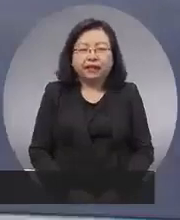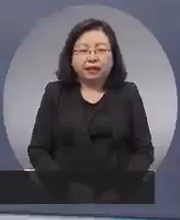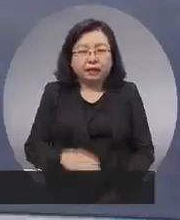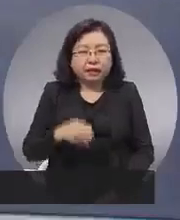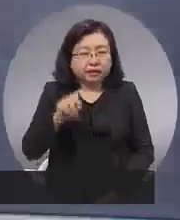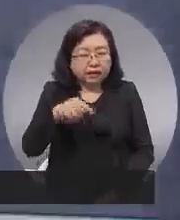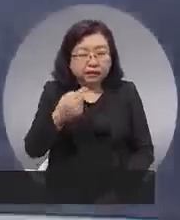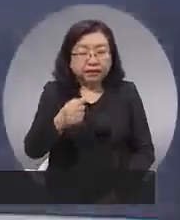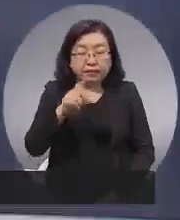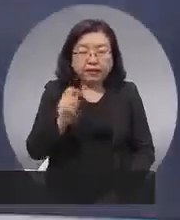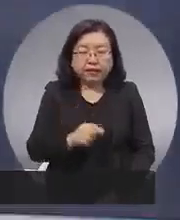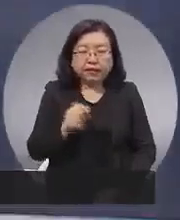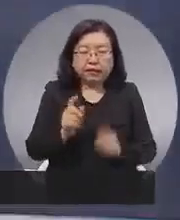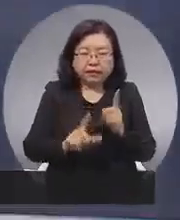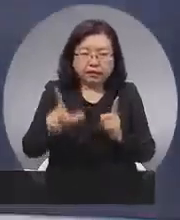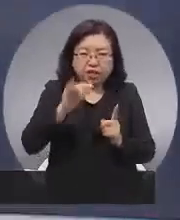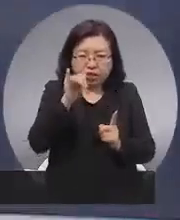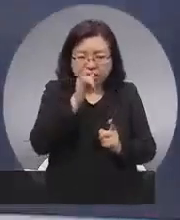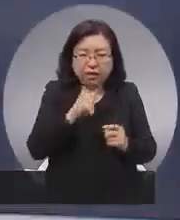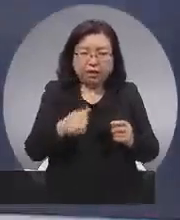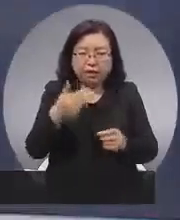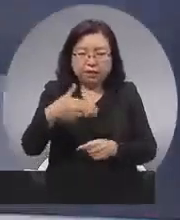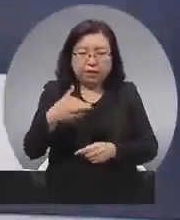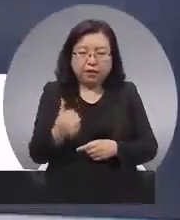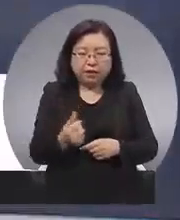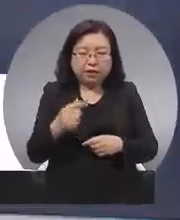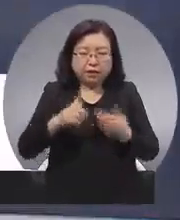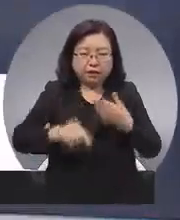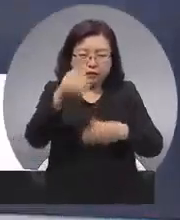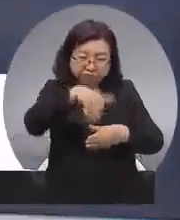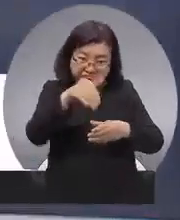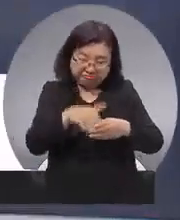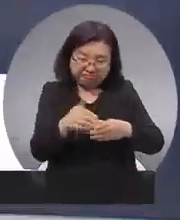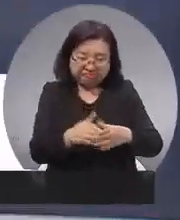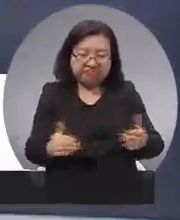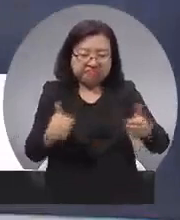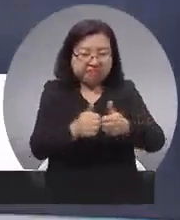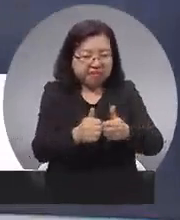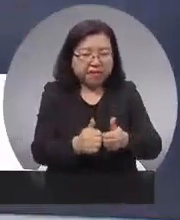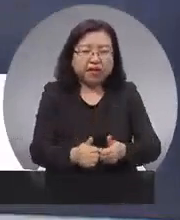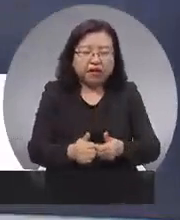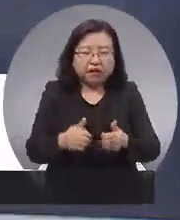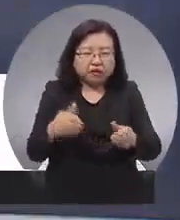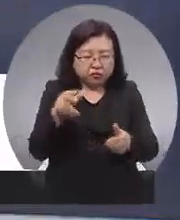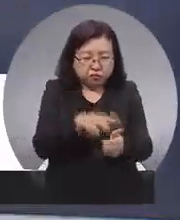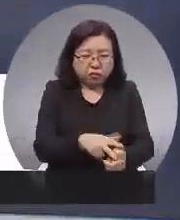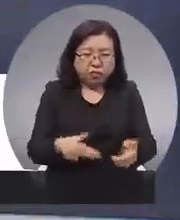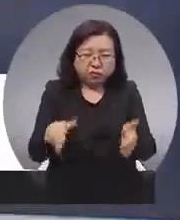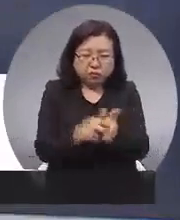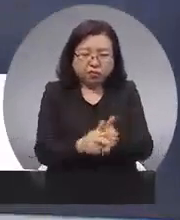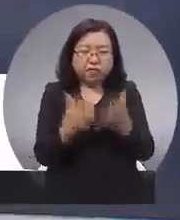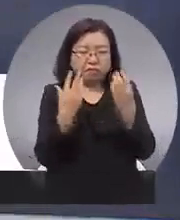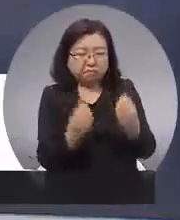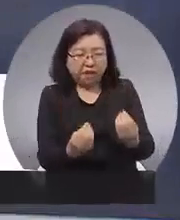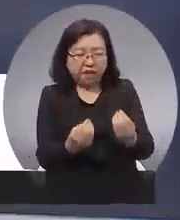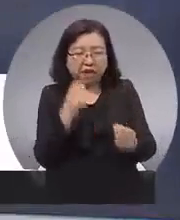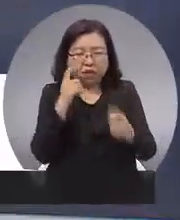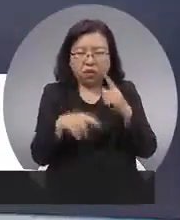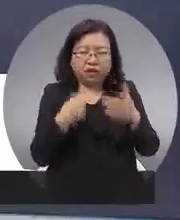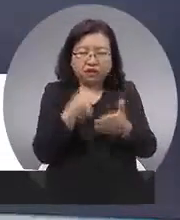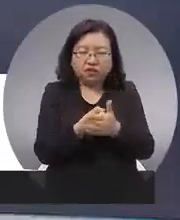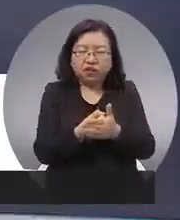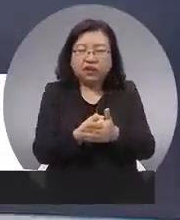다음달 1일 치러지는 제 팔을 동시지방선거 대진표가 후보등록 마감 과 함께 확정됐습니다 특히